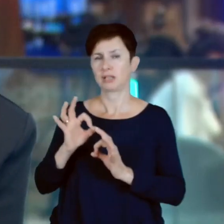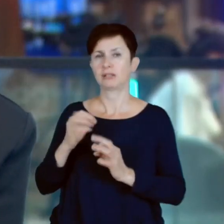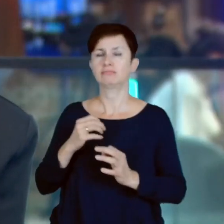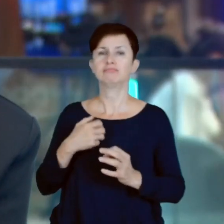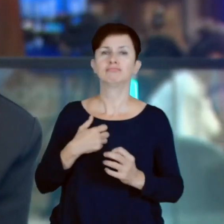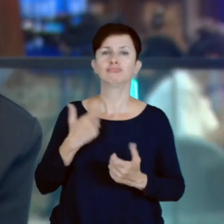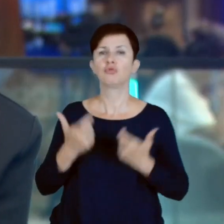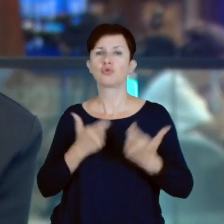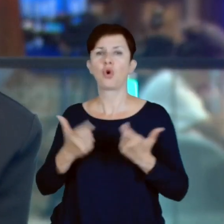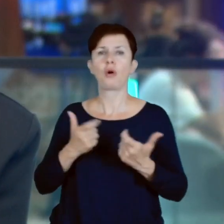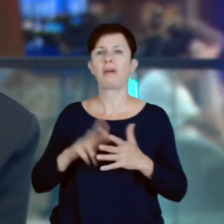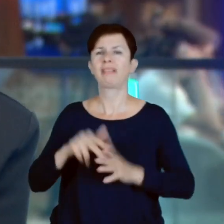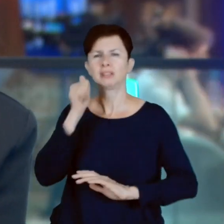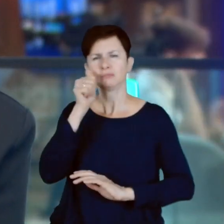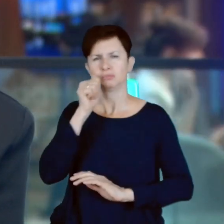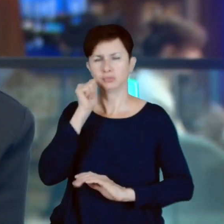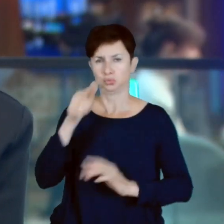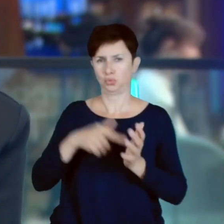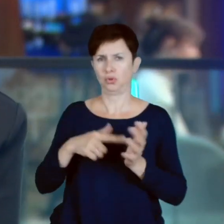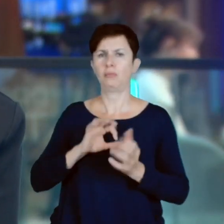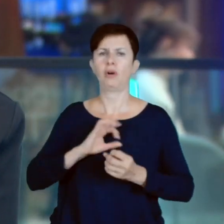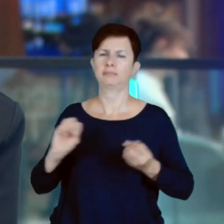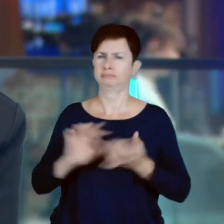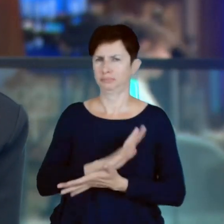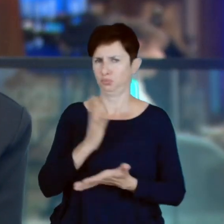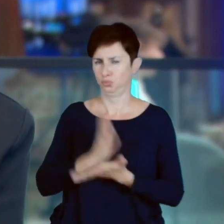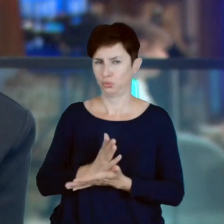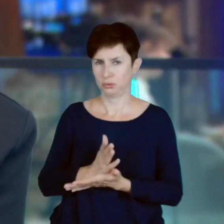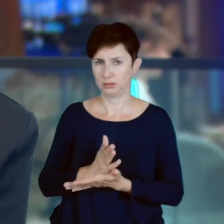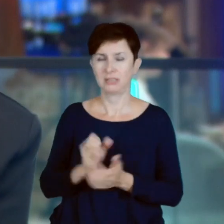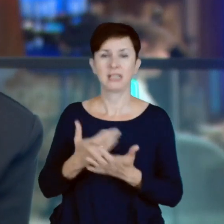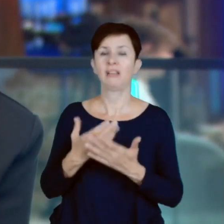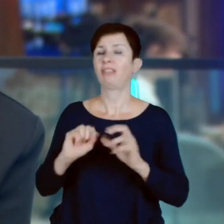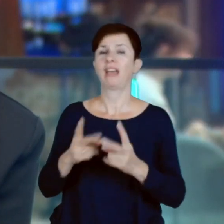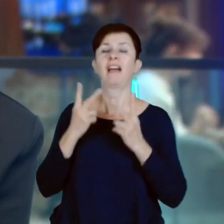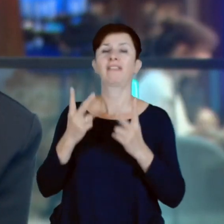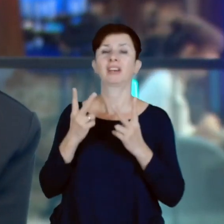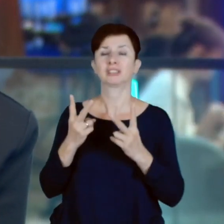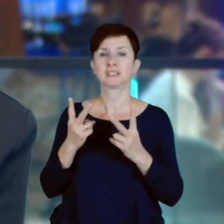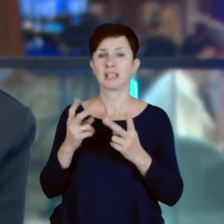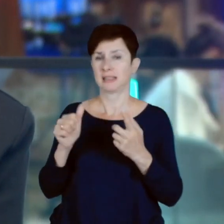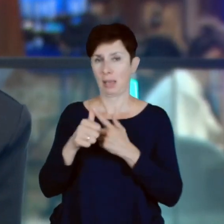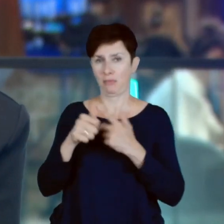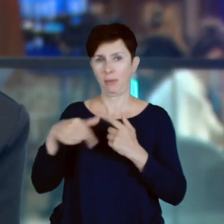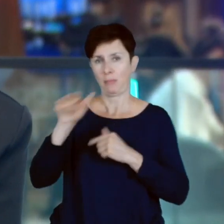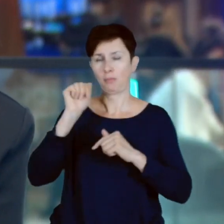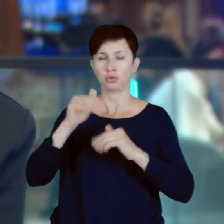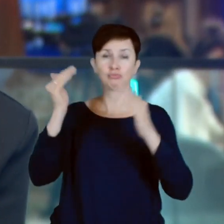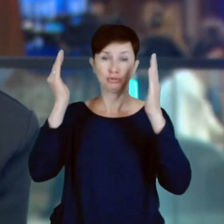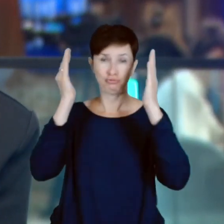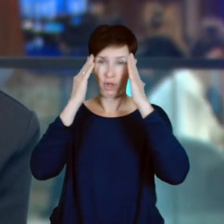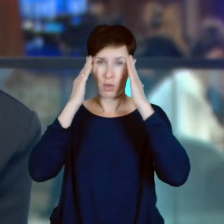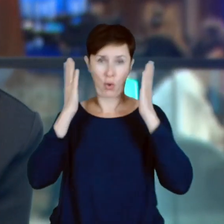na co dzień, to są właśnie czynności nawykowe. Więc najważniejsze w tym wszystkim jest to, żeby sobie to, a po pierwsze uświadomić, ta świadomość, że naprawdę